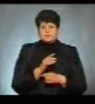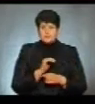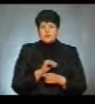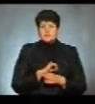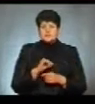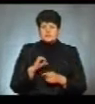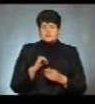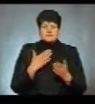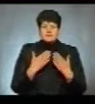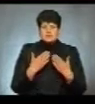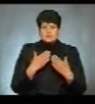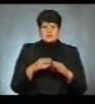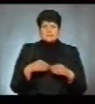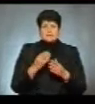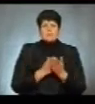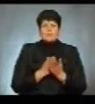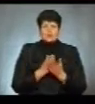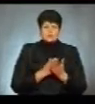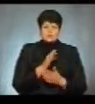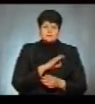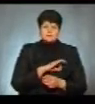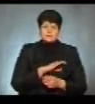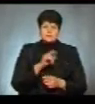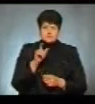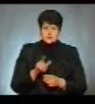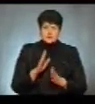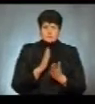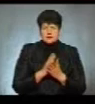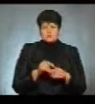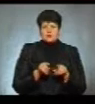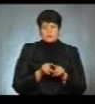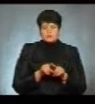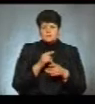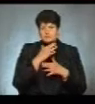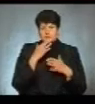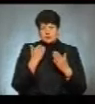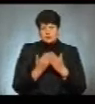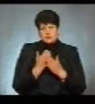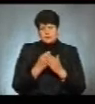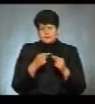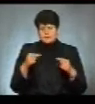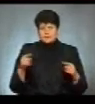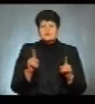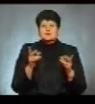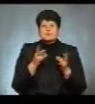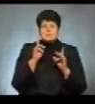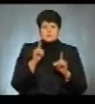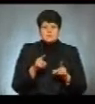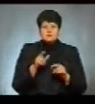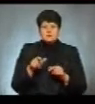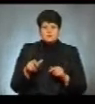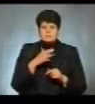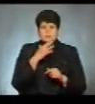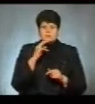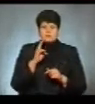ж відносини між надавачем послуг і споживачем матимуть також безліч нововведень. Що треба знати мешканцям багатоквартирних